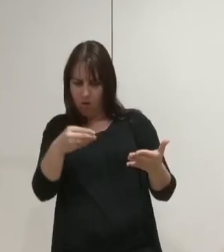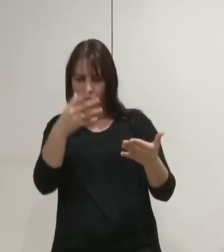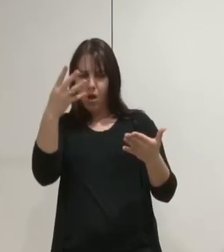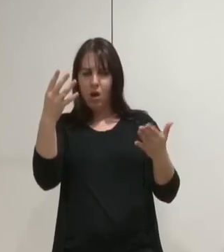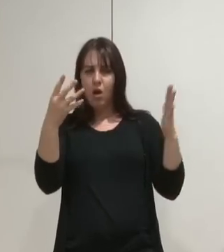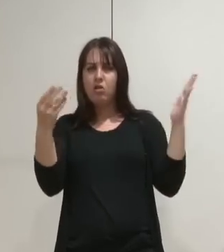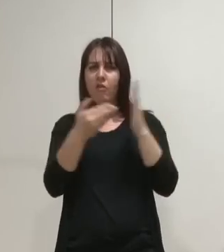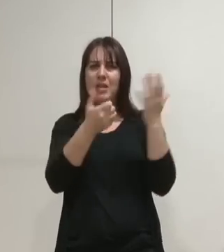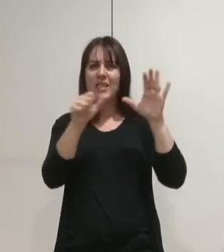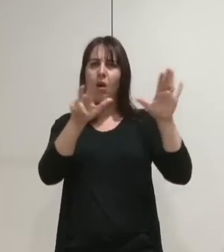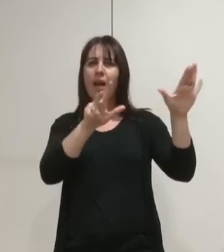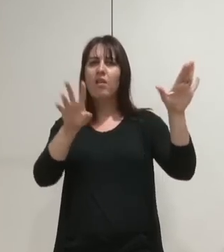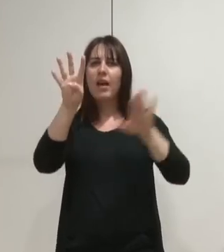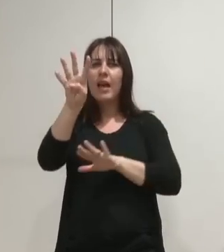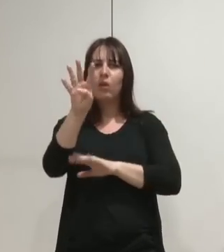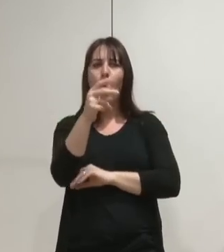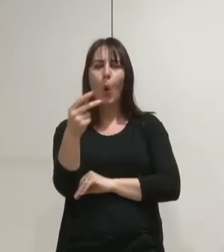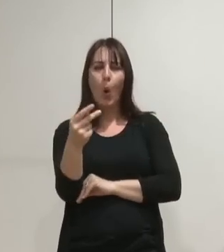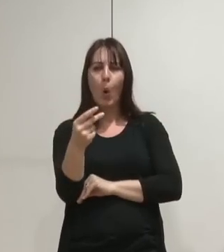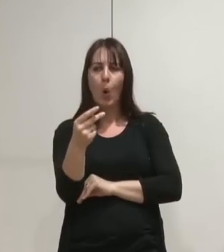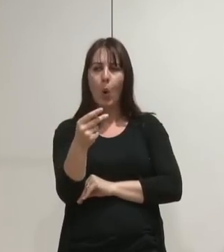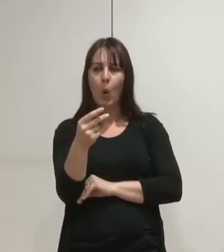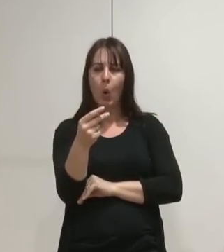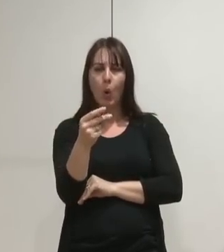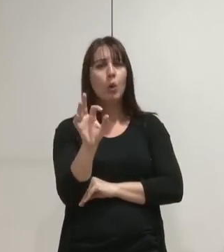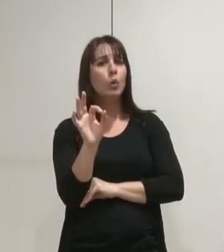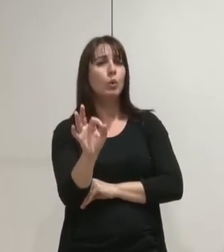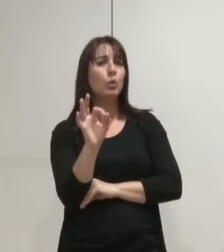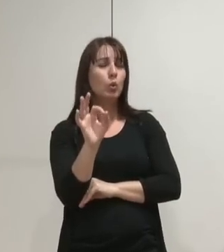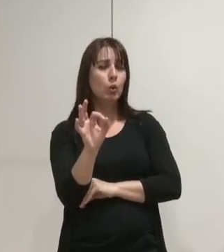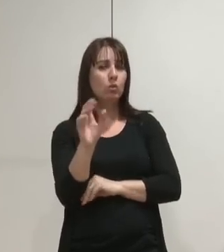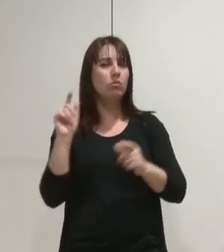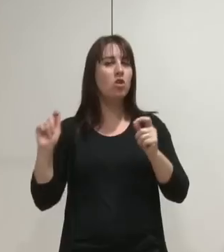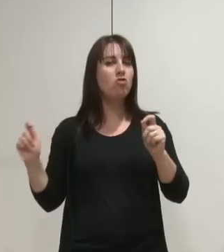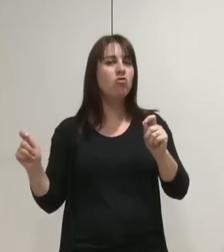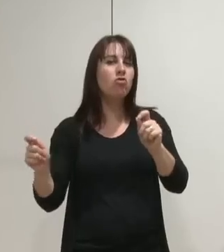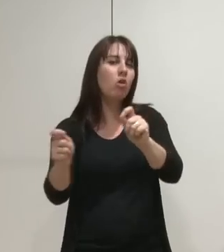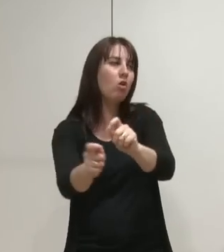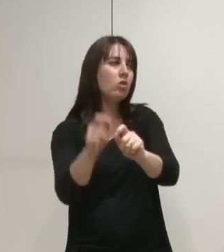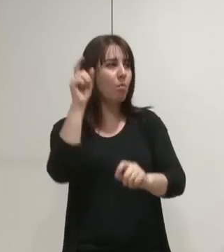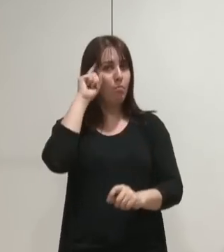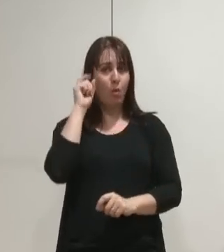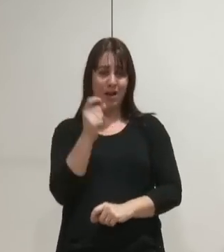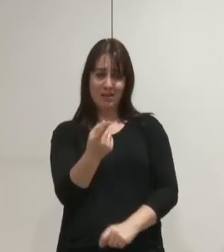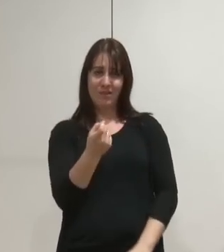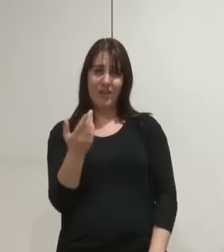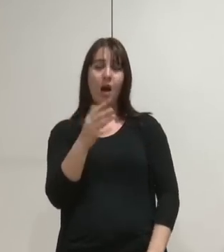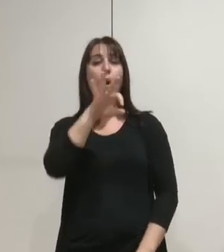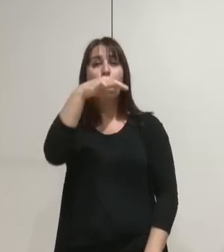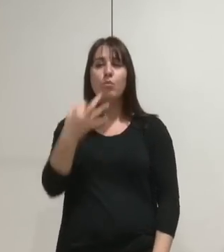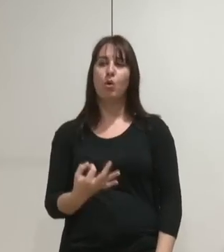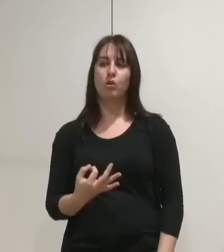9684 € effectivement on peut comprendre qu'il est changé puisque c'est le pourcentage par